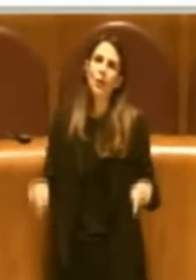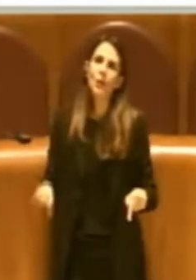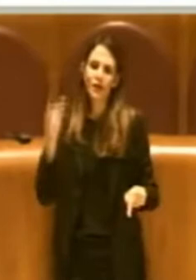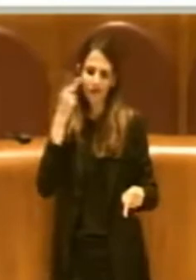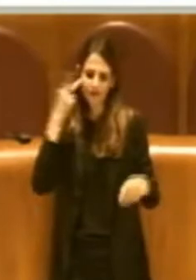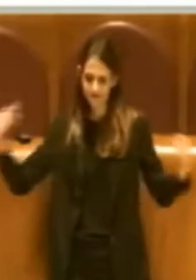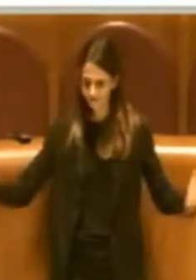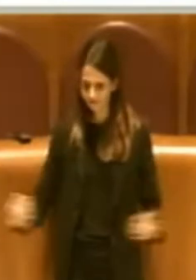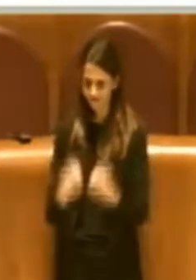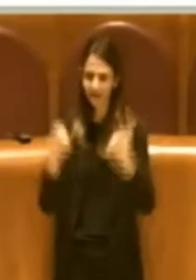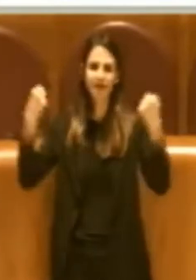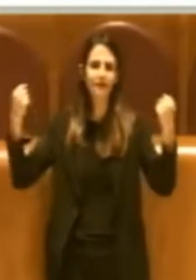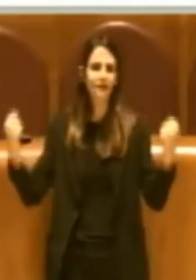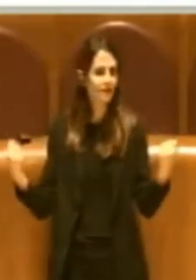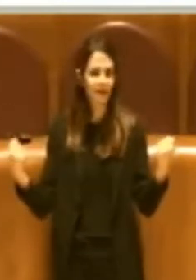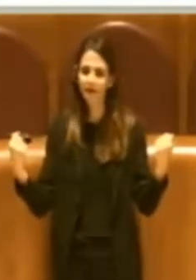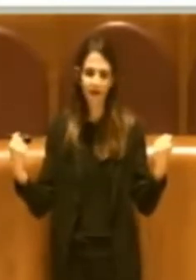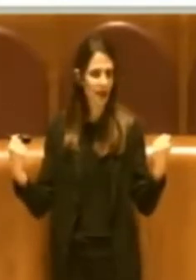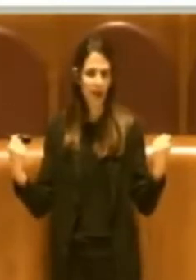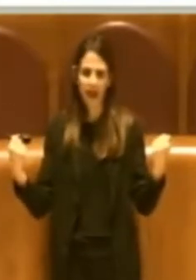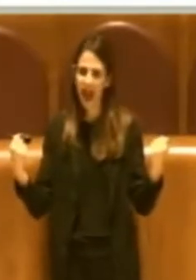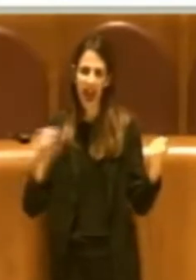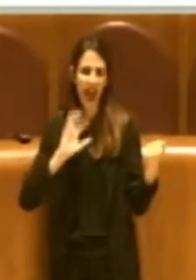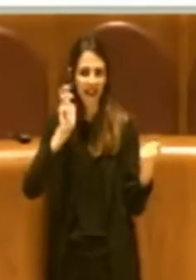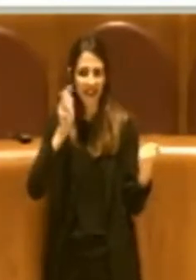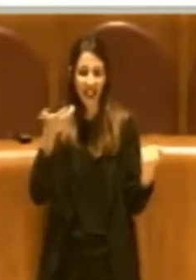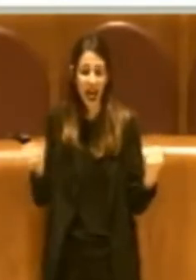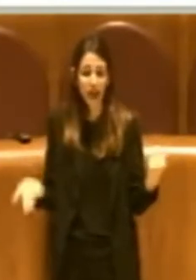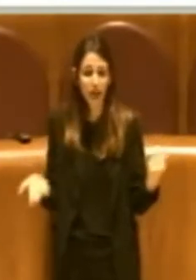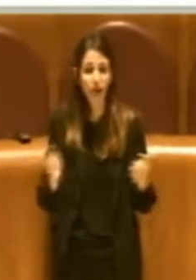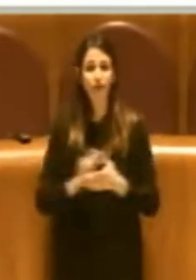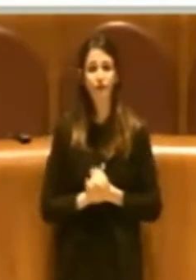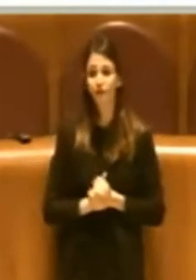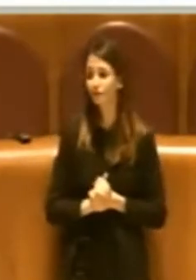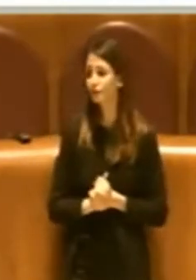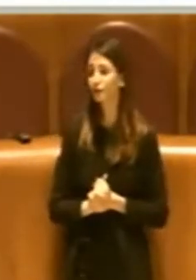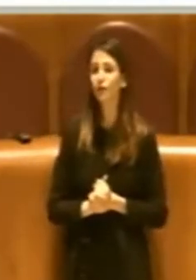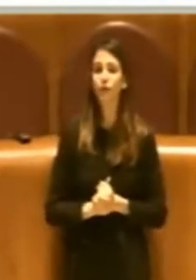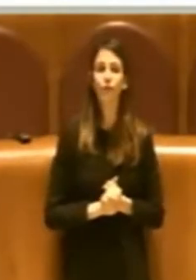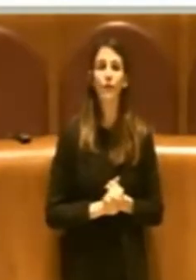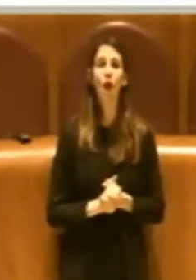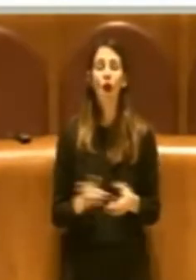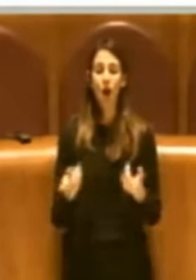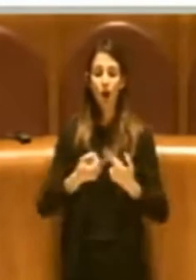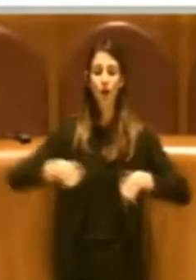un clima, insomma, un po' confuso. Quindi